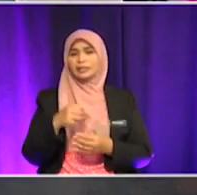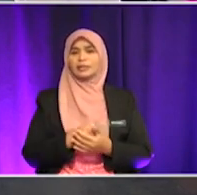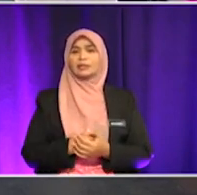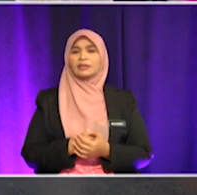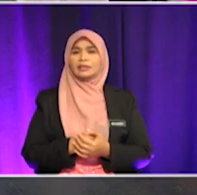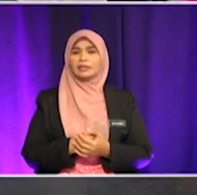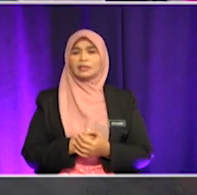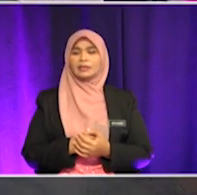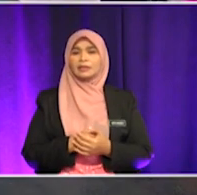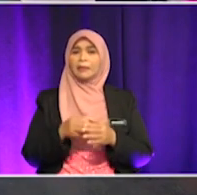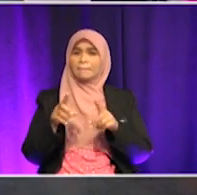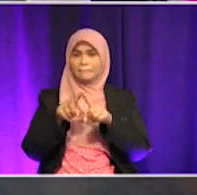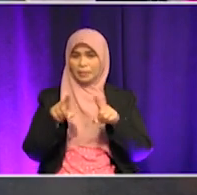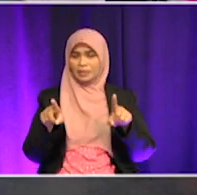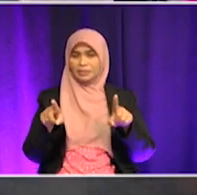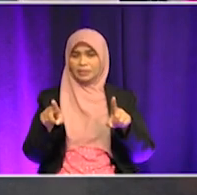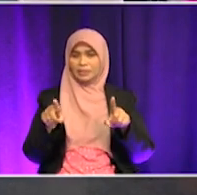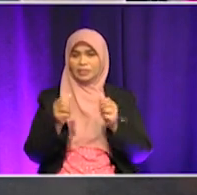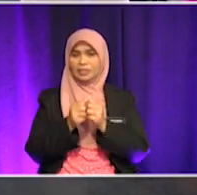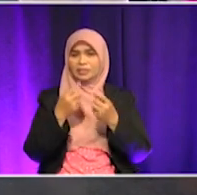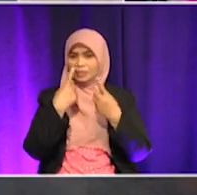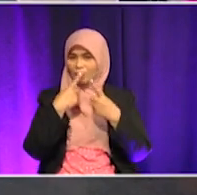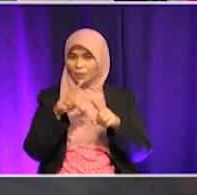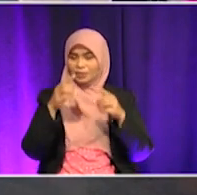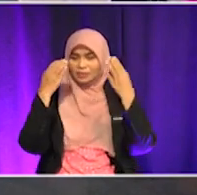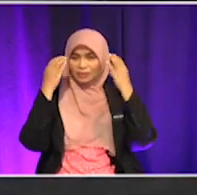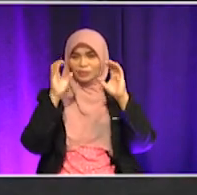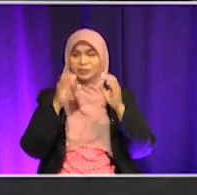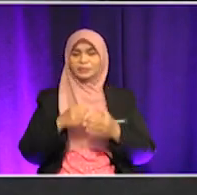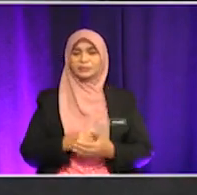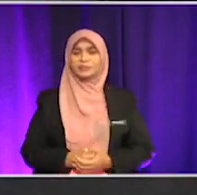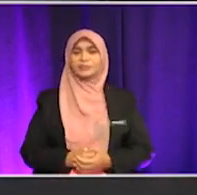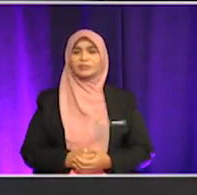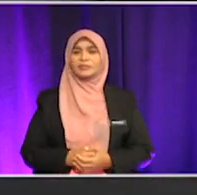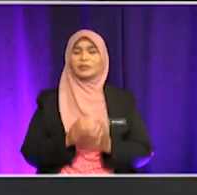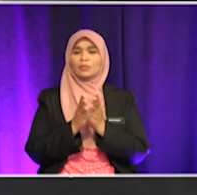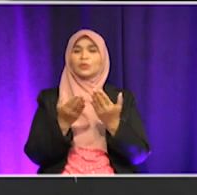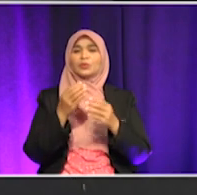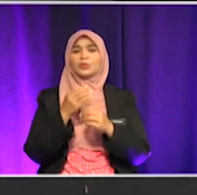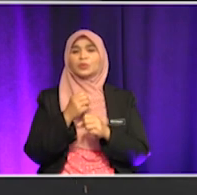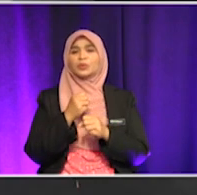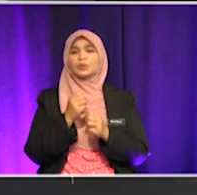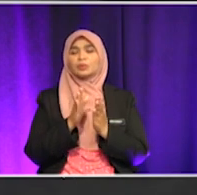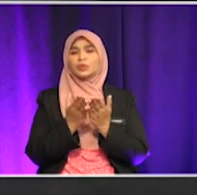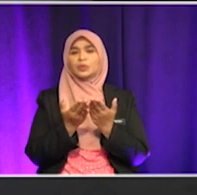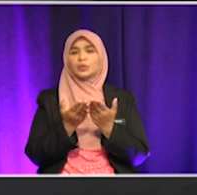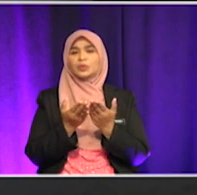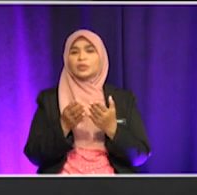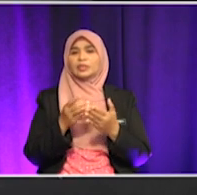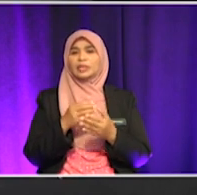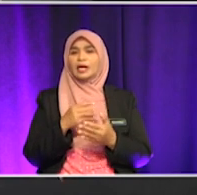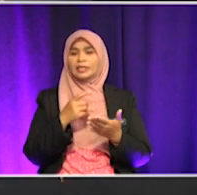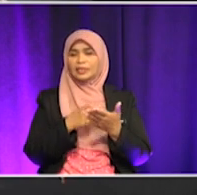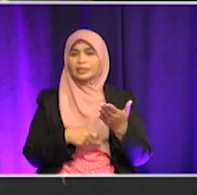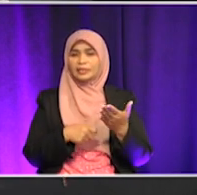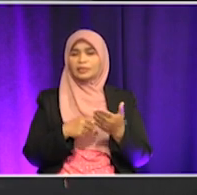kita bandingkan dengan jawapan saya. Sama tak, Ifan? Okey, kita lihat dulu jawapannya. Buku kerja bernilai RM5.90. Okey,